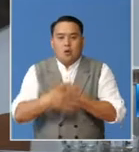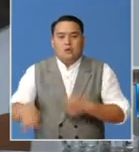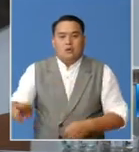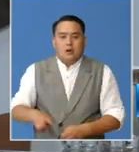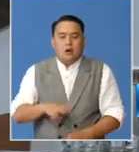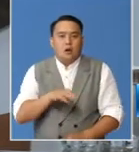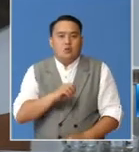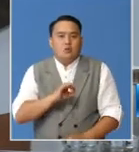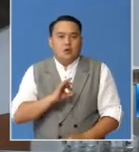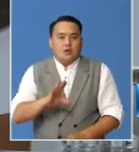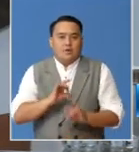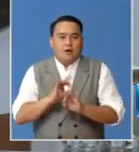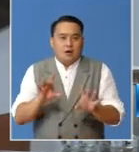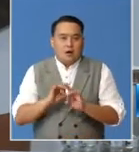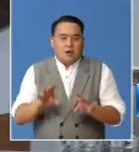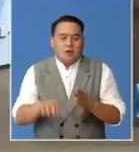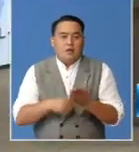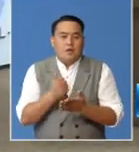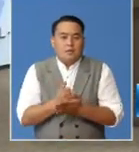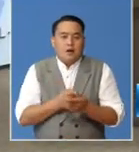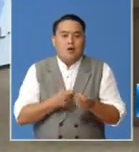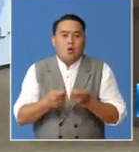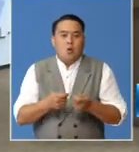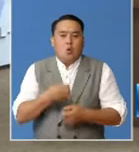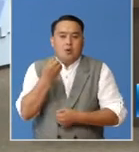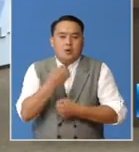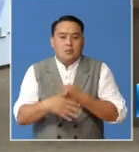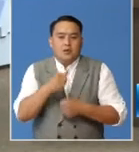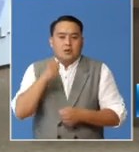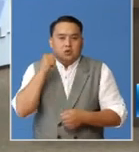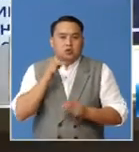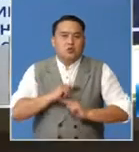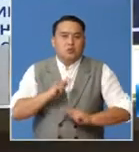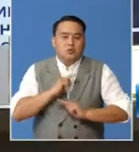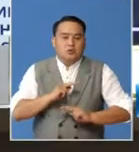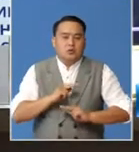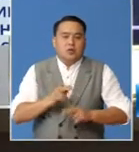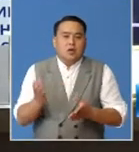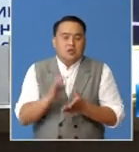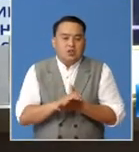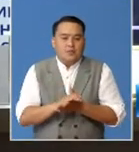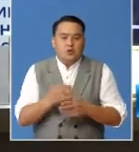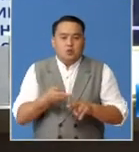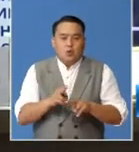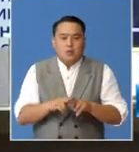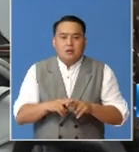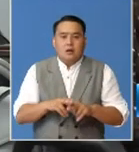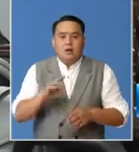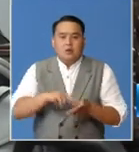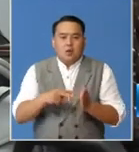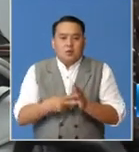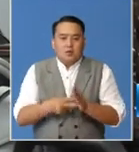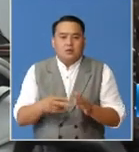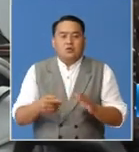директоры Ғалымжан Оспанов айтты. Баспасөз брифингінде Оспанов орталықтың былтыр атқарған жұмыстарын жан-жақты таныстырды. Сонымен қатар алдағы